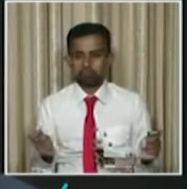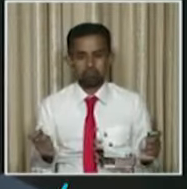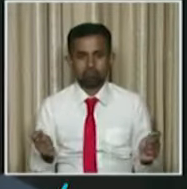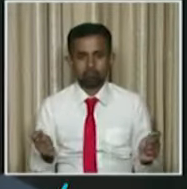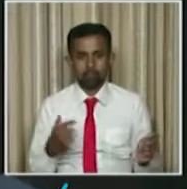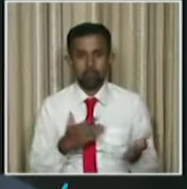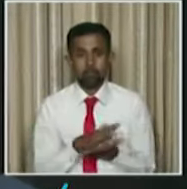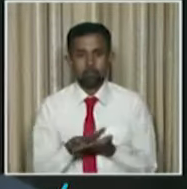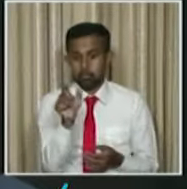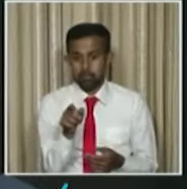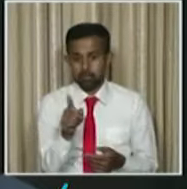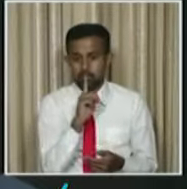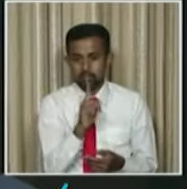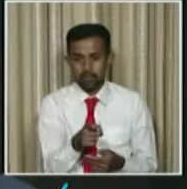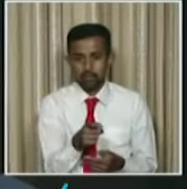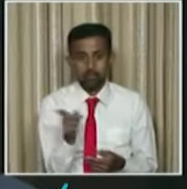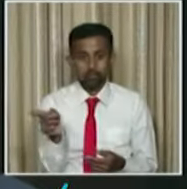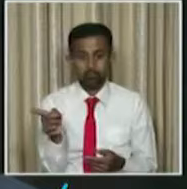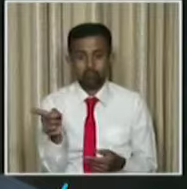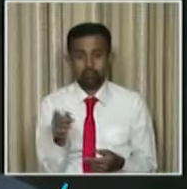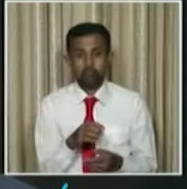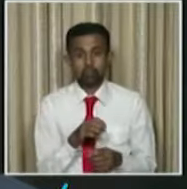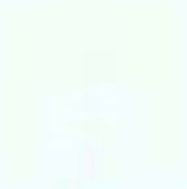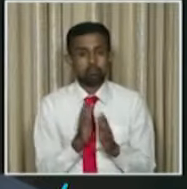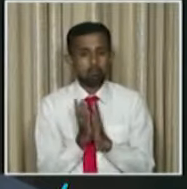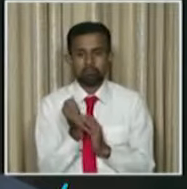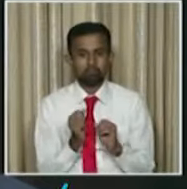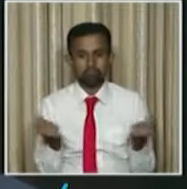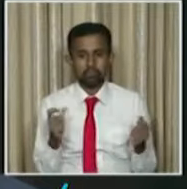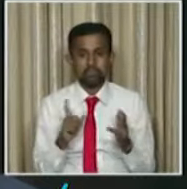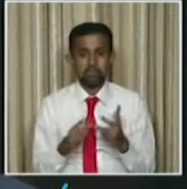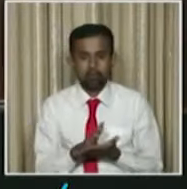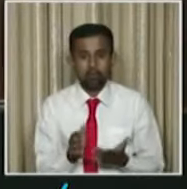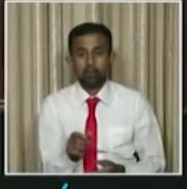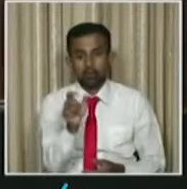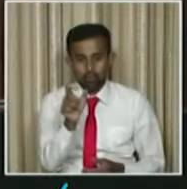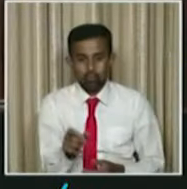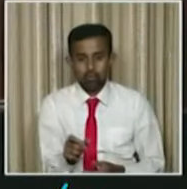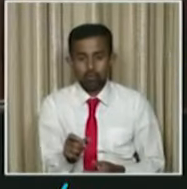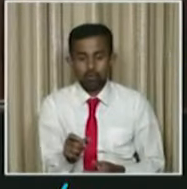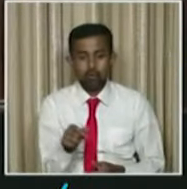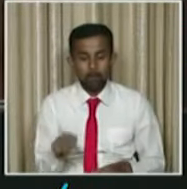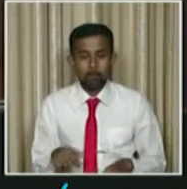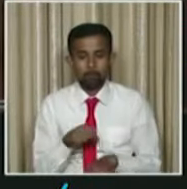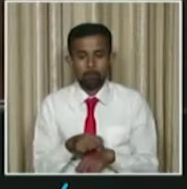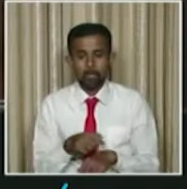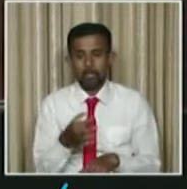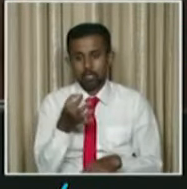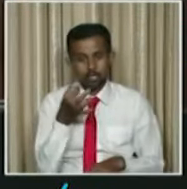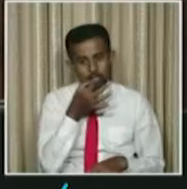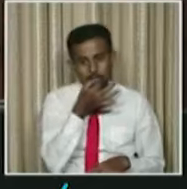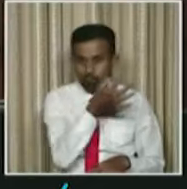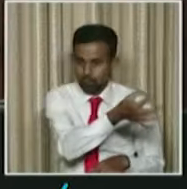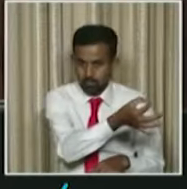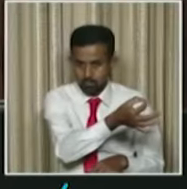මම පැහැදිලිව ඔබතුමාට කියනවා මෙතුමාට සදාචාර සම්පන්න අයිතියක් නැහැ කෝප් එකේ චෙයාර්මන් වෙන්න ඔබතුමා මේ අවස්ථාවේ චෝදනාවක් හැටියට කරනවා